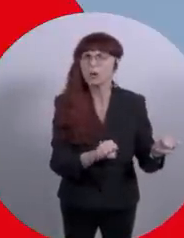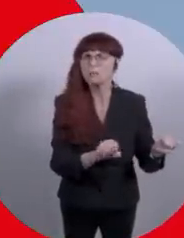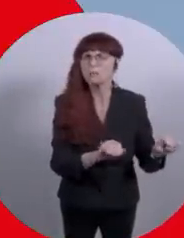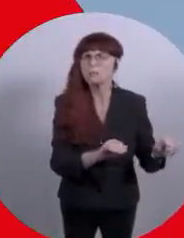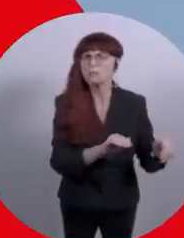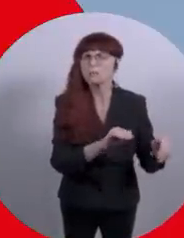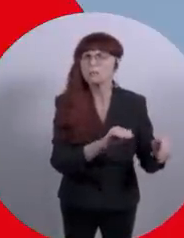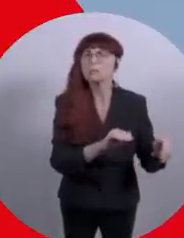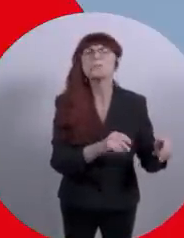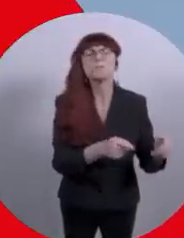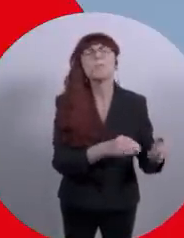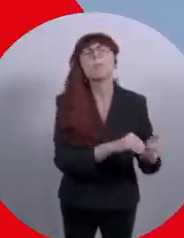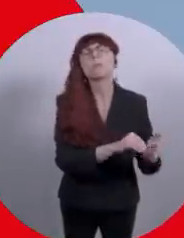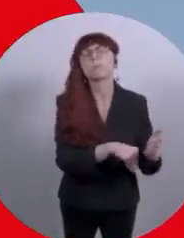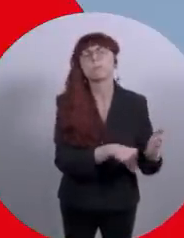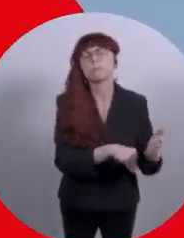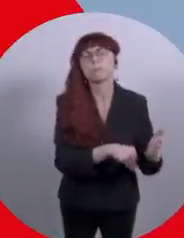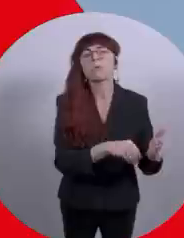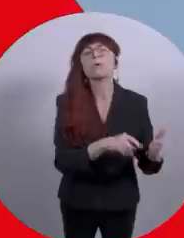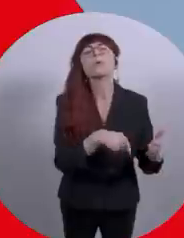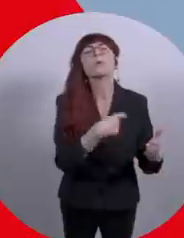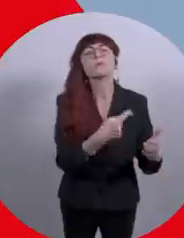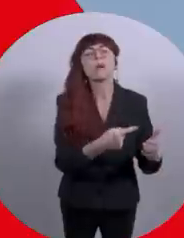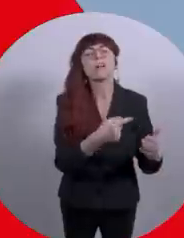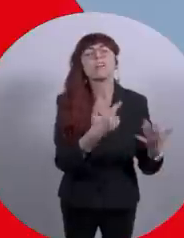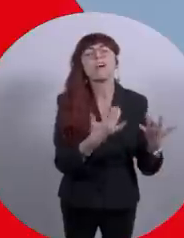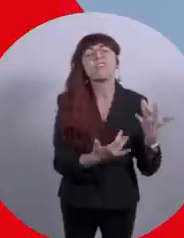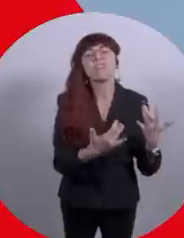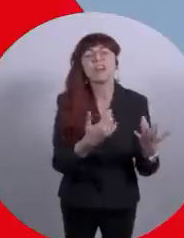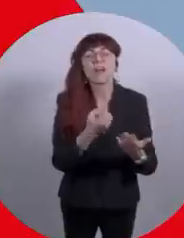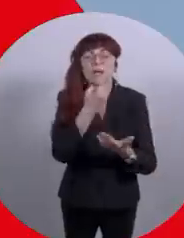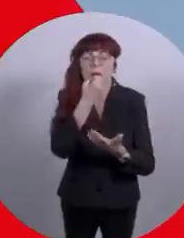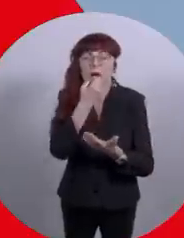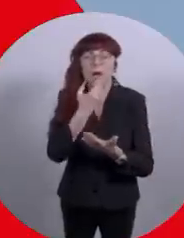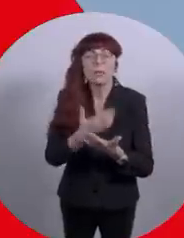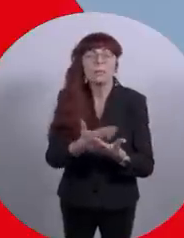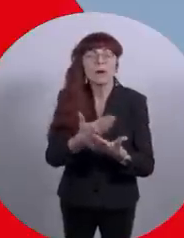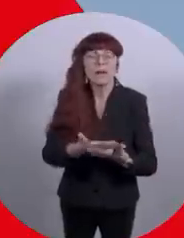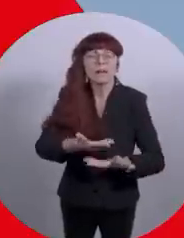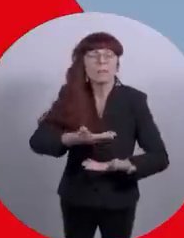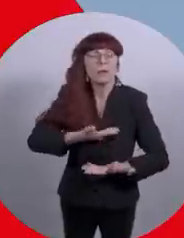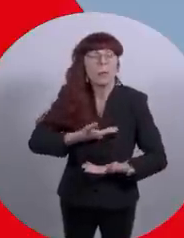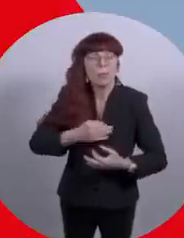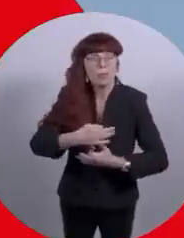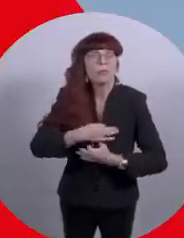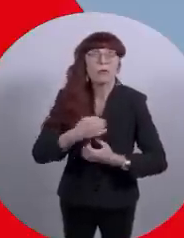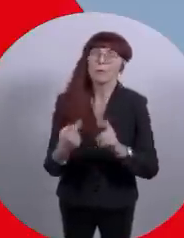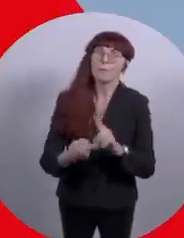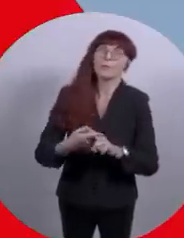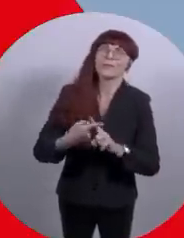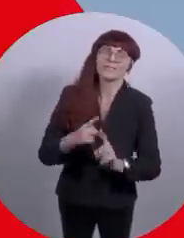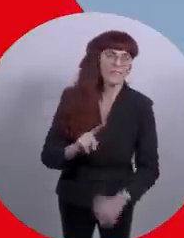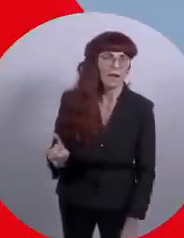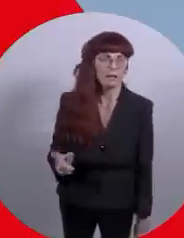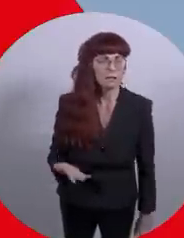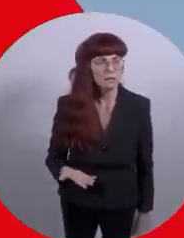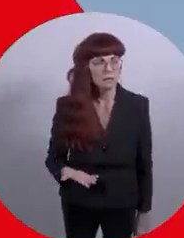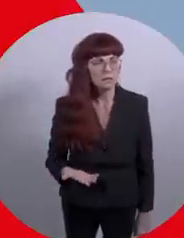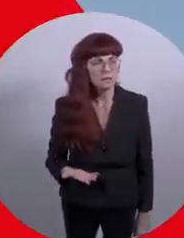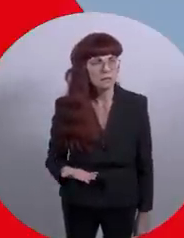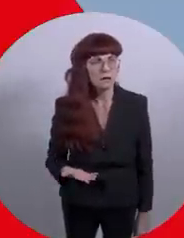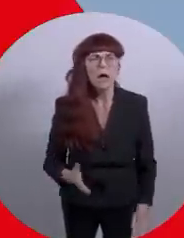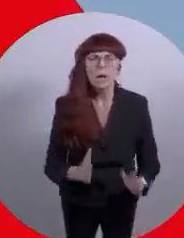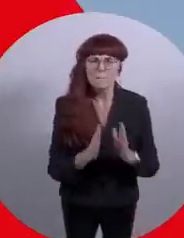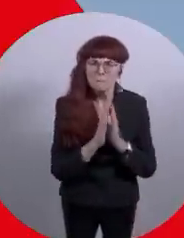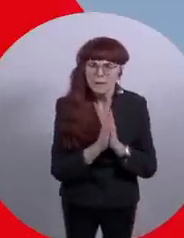um möglicherweise entsprechende Berichte auch zu bekommen nehmt euch doch die Mühe